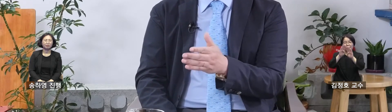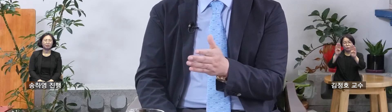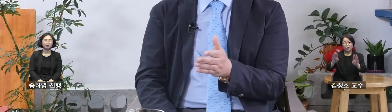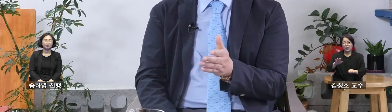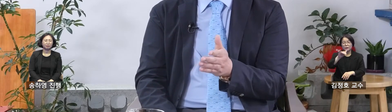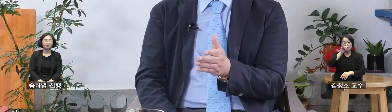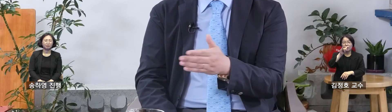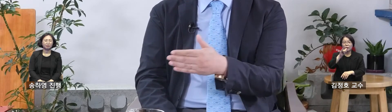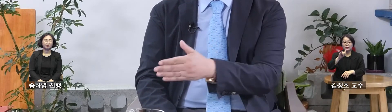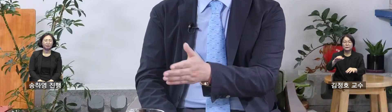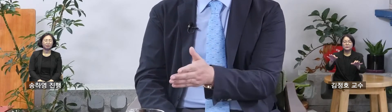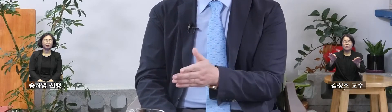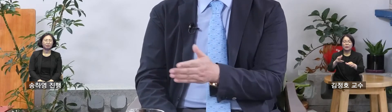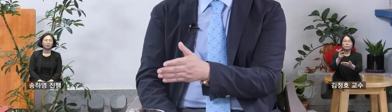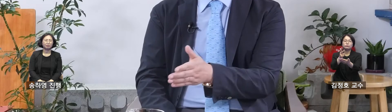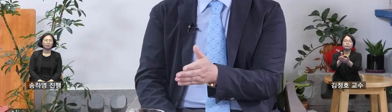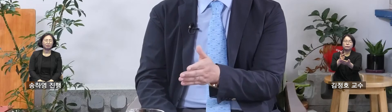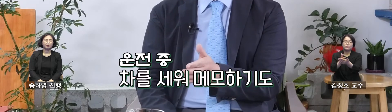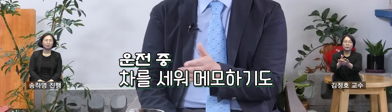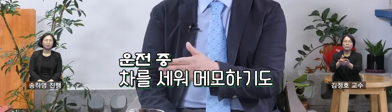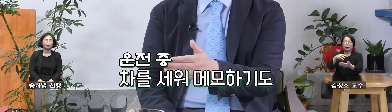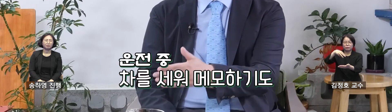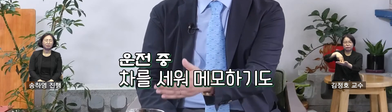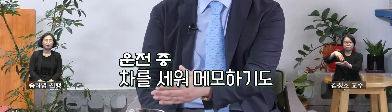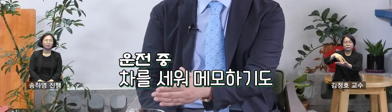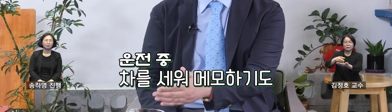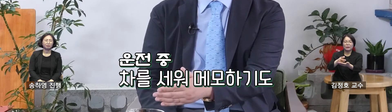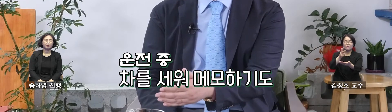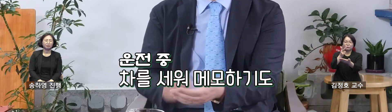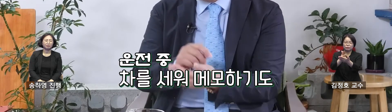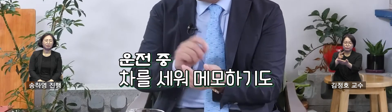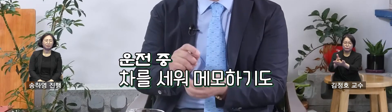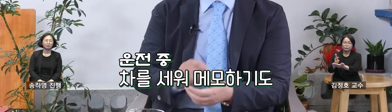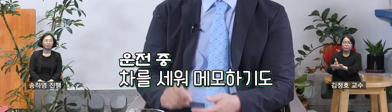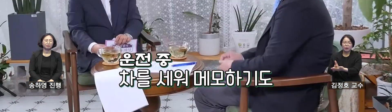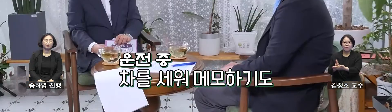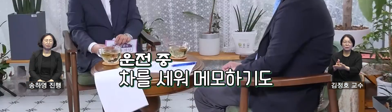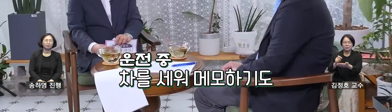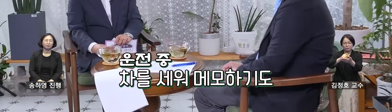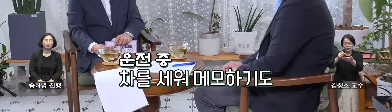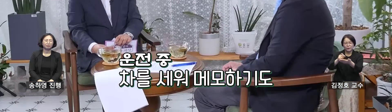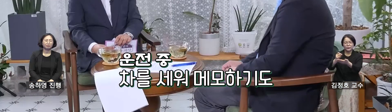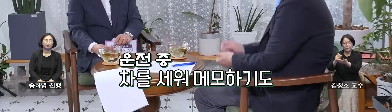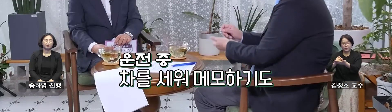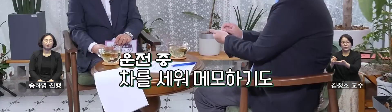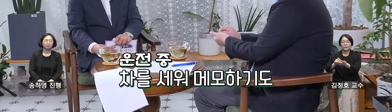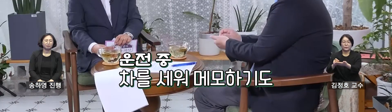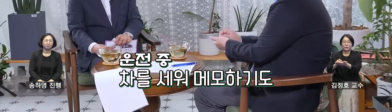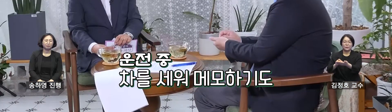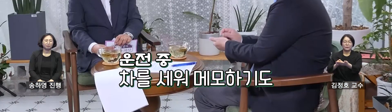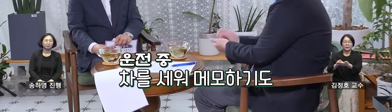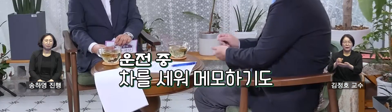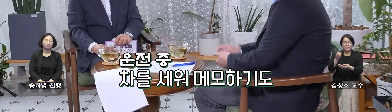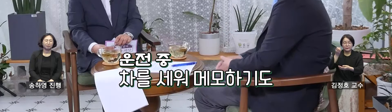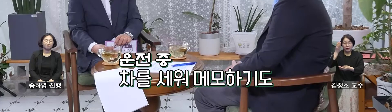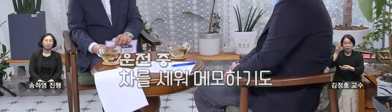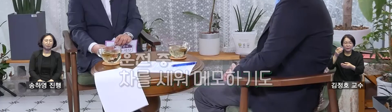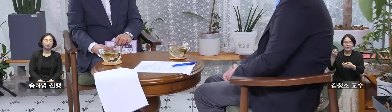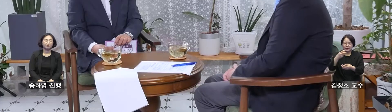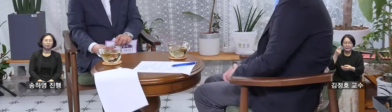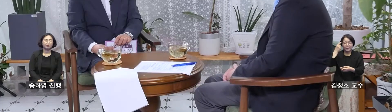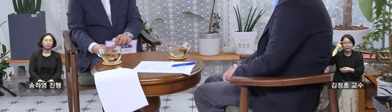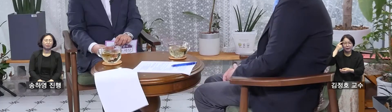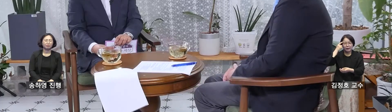있고 어디도 있으면 중간중간에 맥도날드도 있고 중간중간에 차를 세우고 메모하고 그것도 잊어버리면 다시